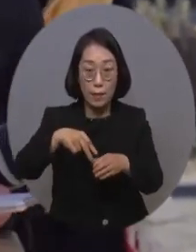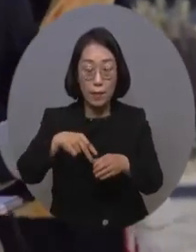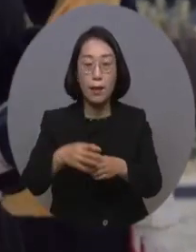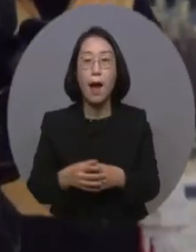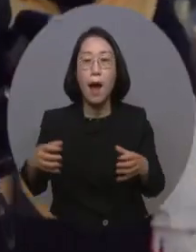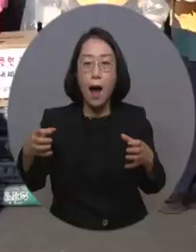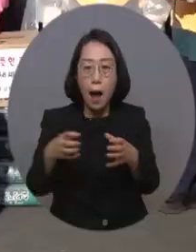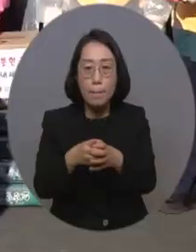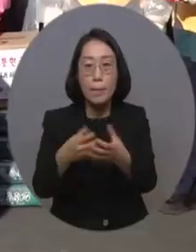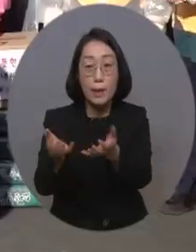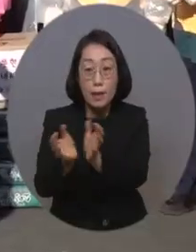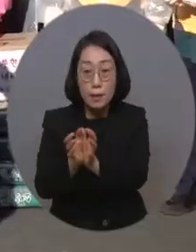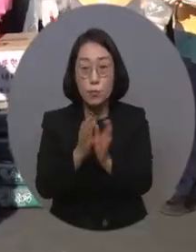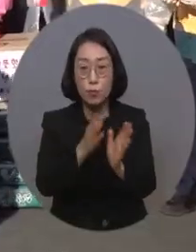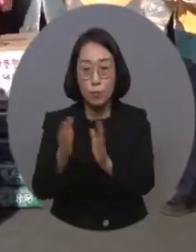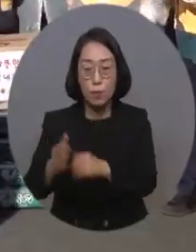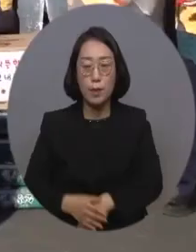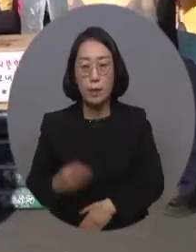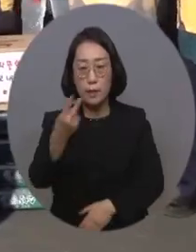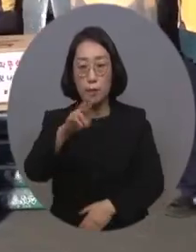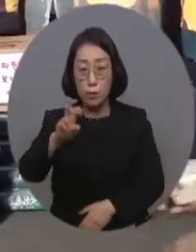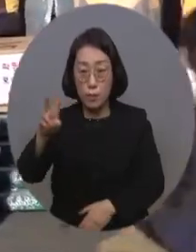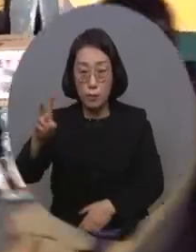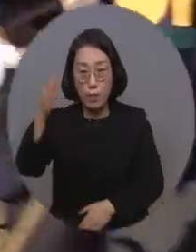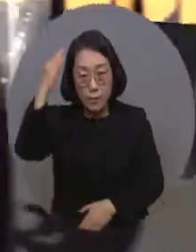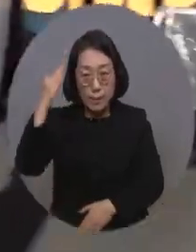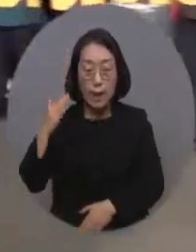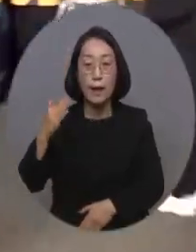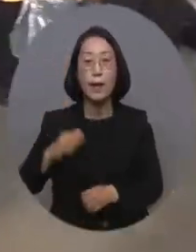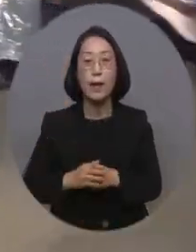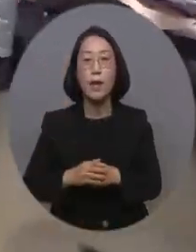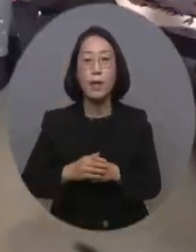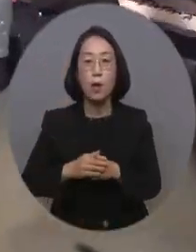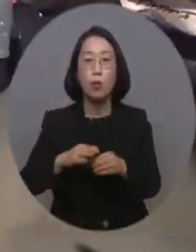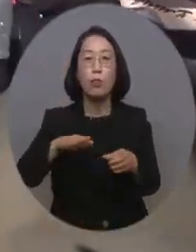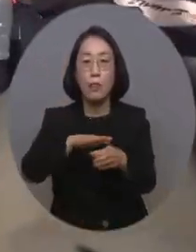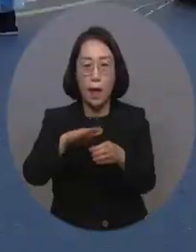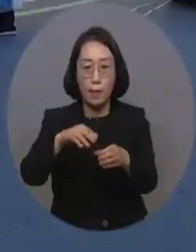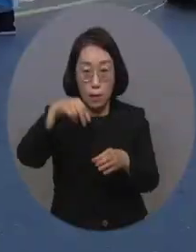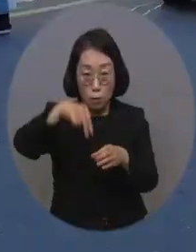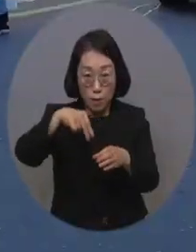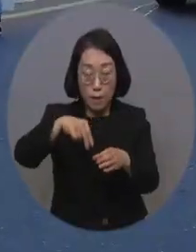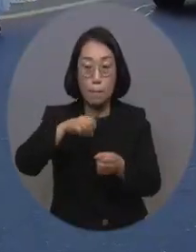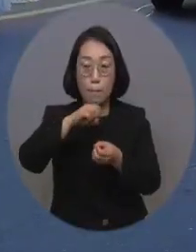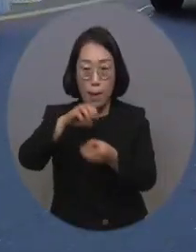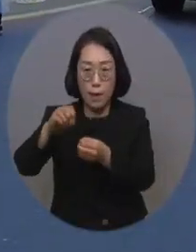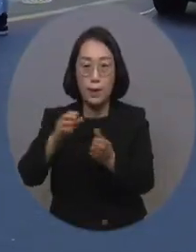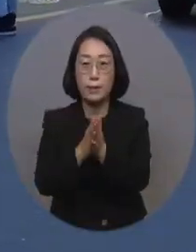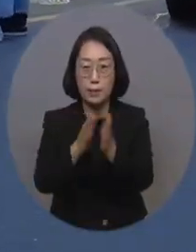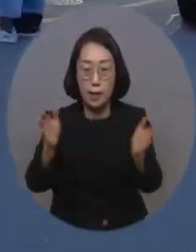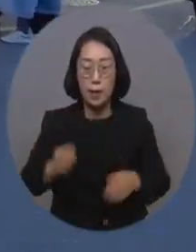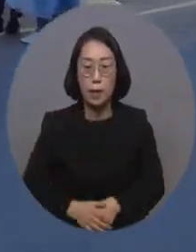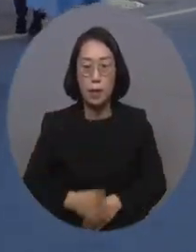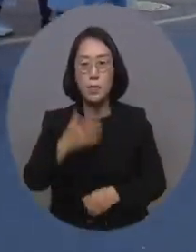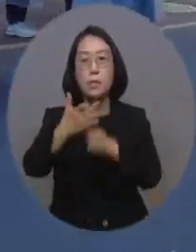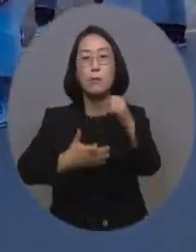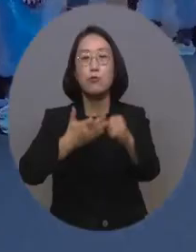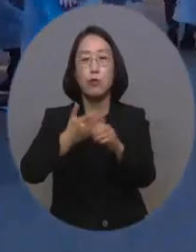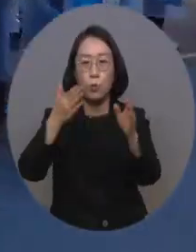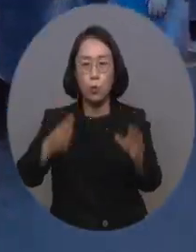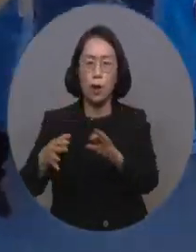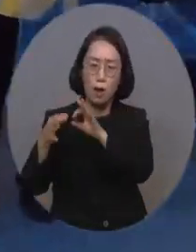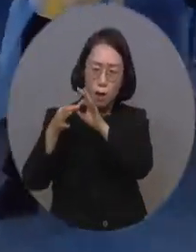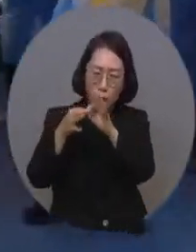주최 및 주관한 2022년 사랑의 연탄 배달 봉사활동을 진행했습니다. 올해로 19년째 진행되는 이번 연탄